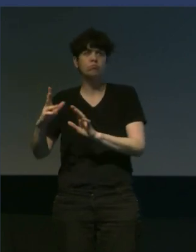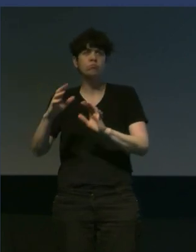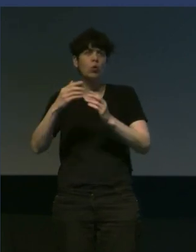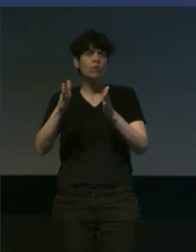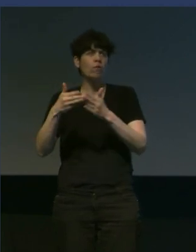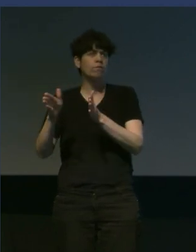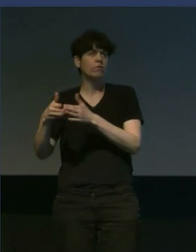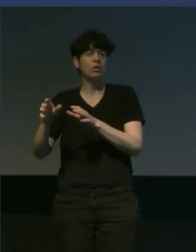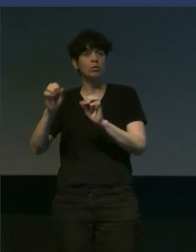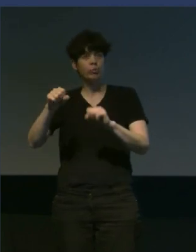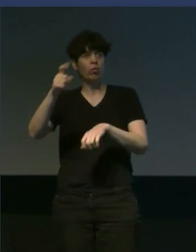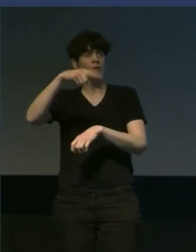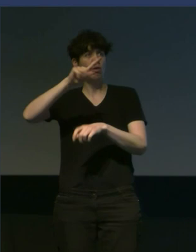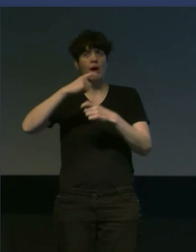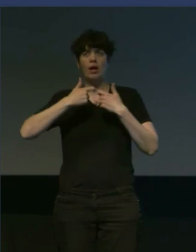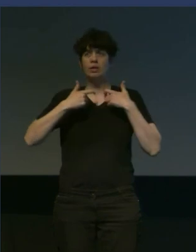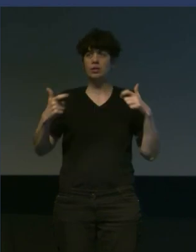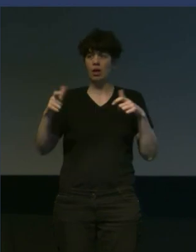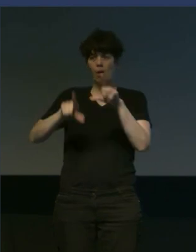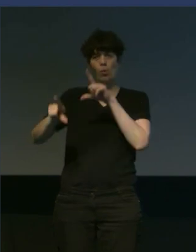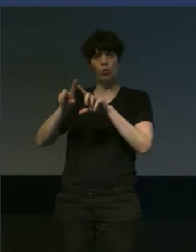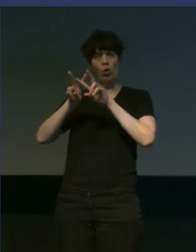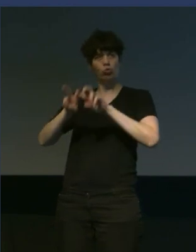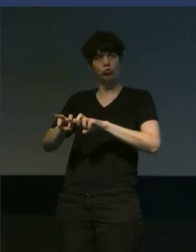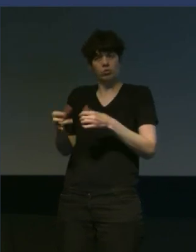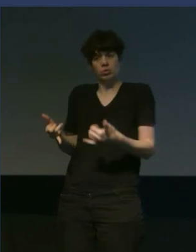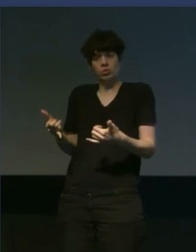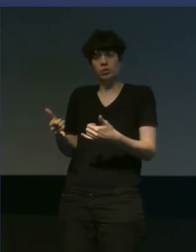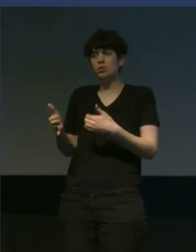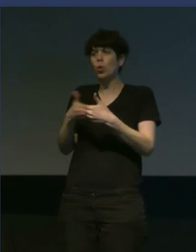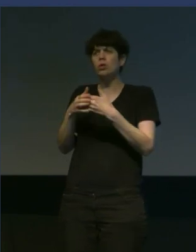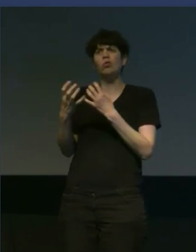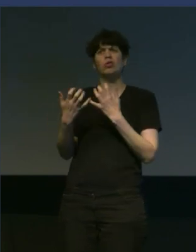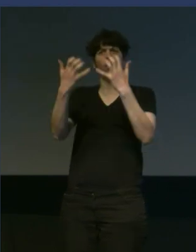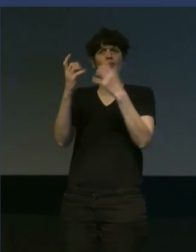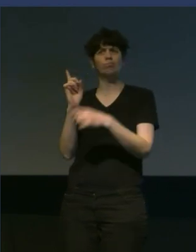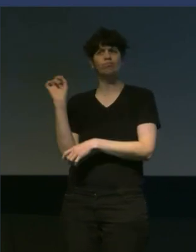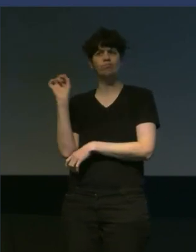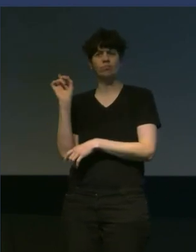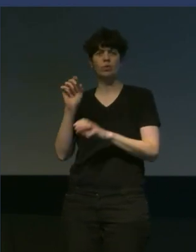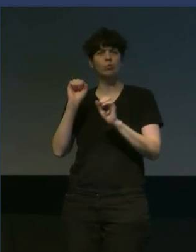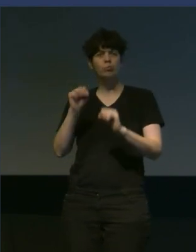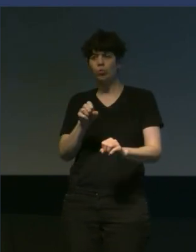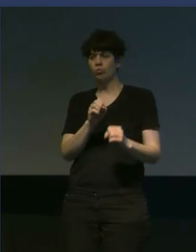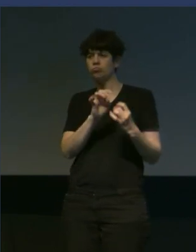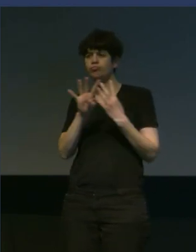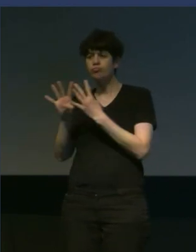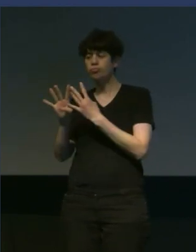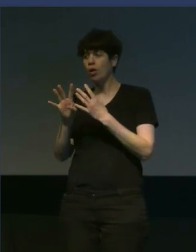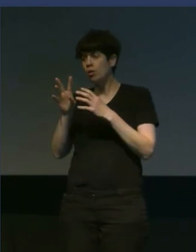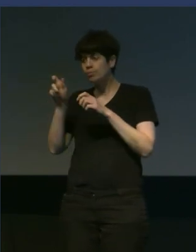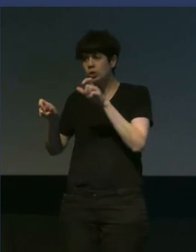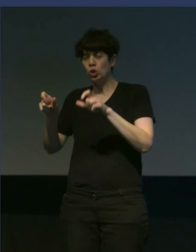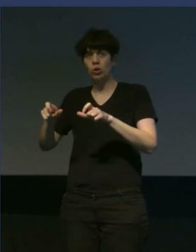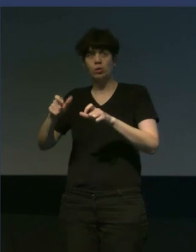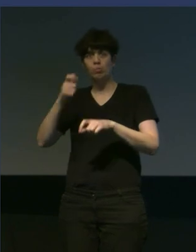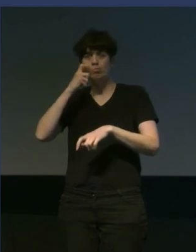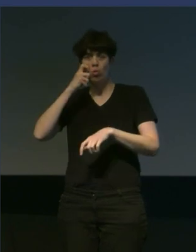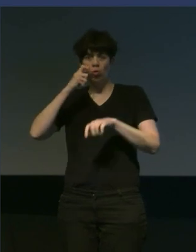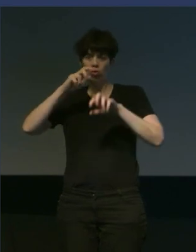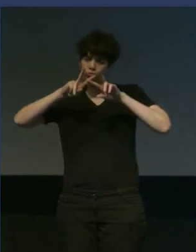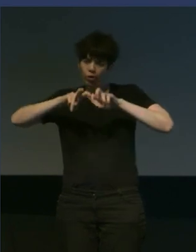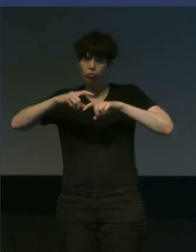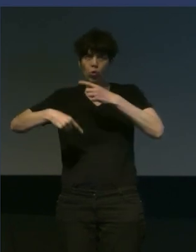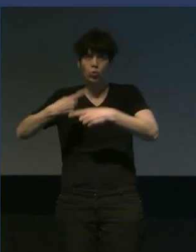avez accès à ce laboratoire de recherche qui est juste à côté de l'auditorium ici. Et donc, vous pouvez voir des chercheurs qui travaillent en direct sur un